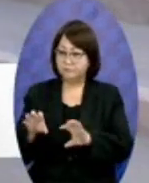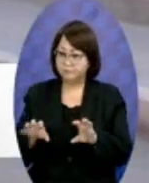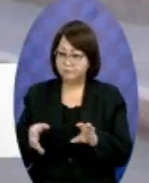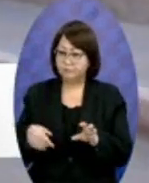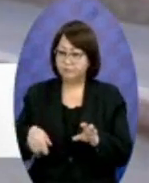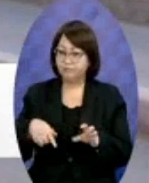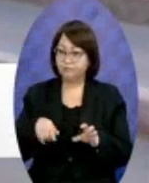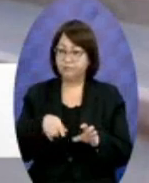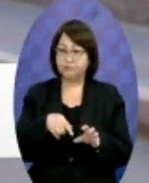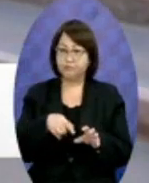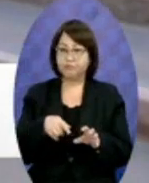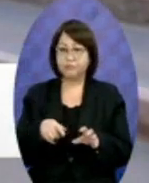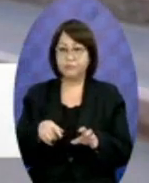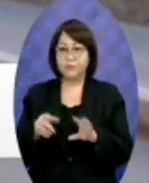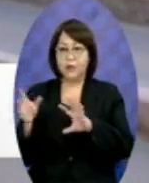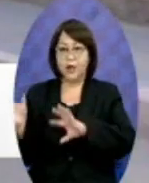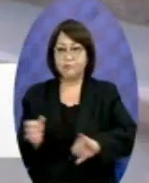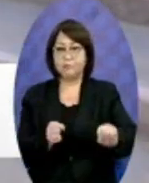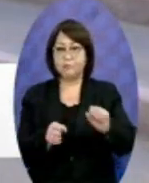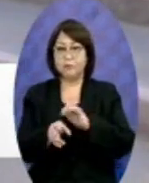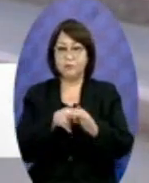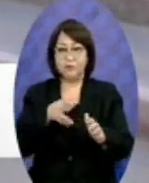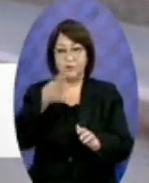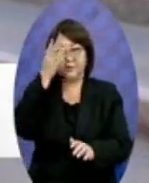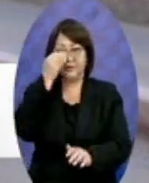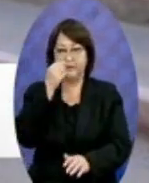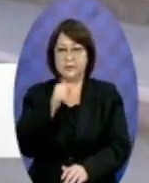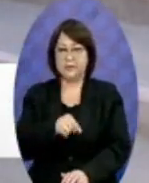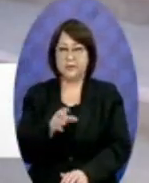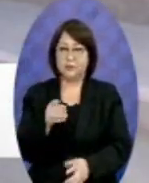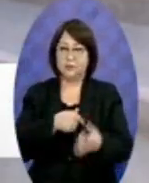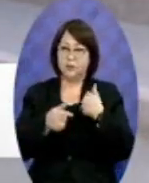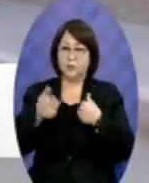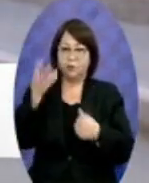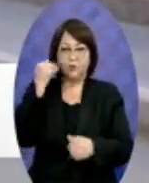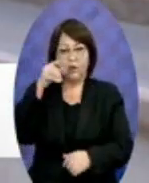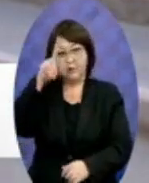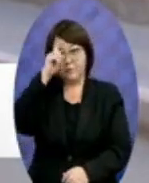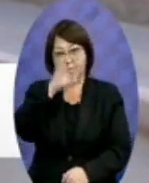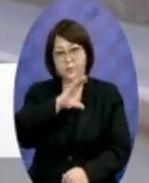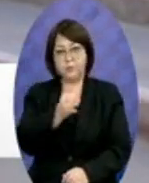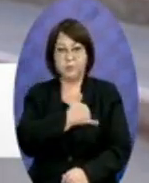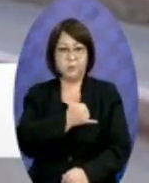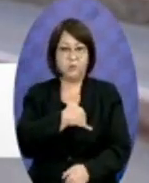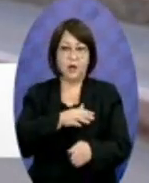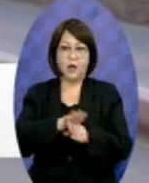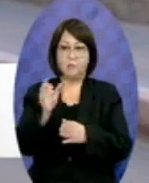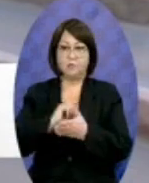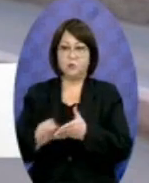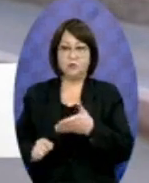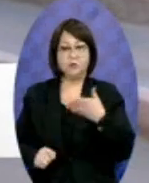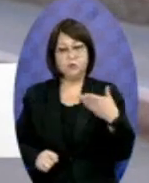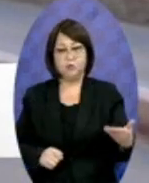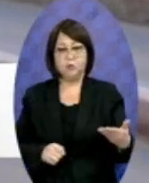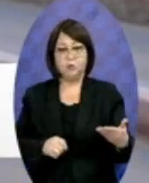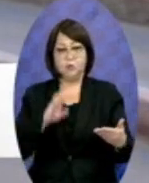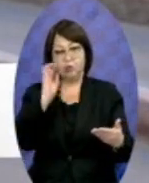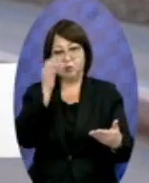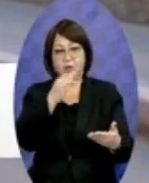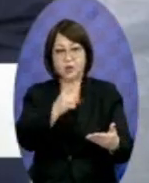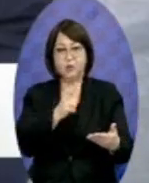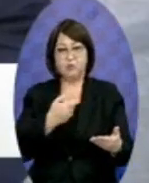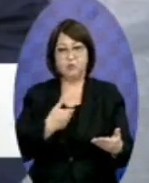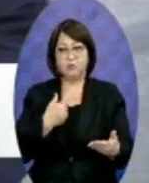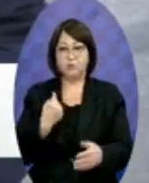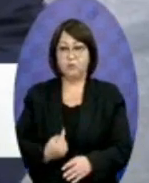одоо өрцөн байх үе гэдэгт бас санаа зовж байна. Тэгээд ойрын хугацаанд бид нар эмнэлгийн удирдлага руу албан бичиг хүчээд энэ талаар тодруулахаар ингээд болж